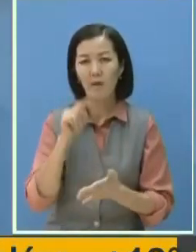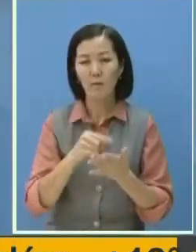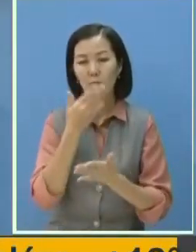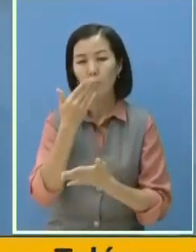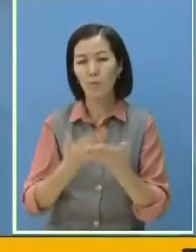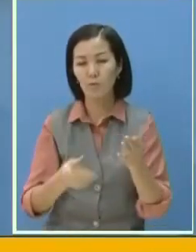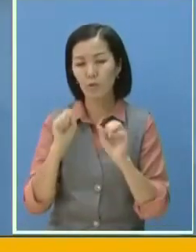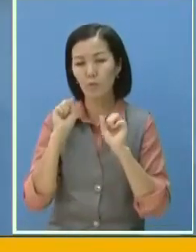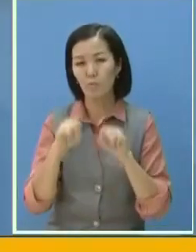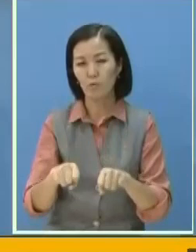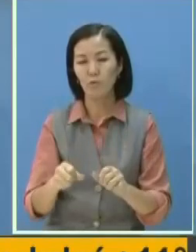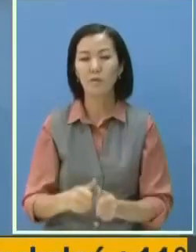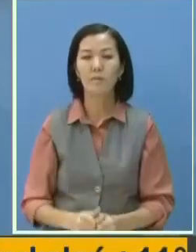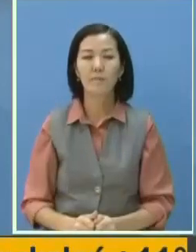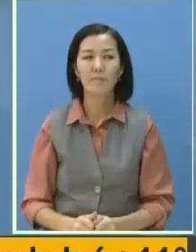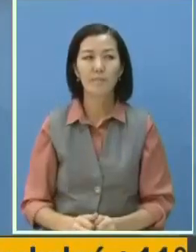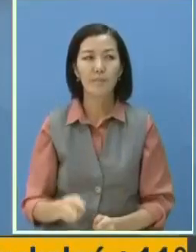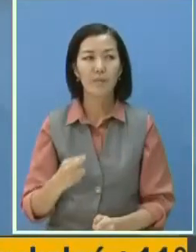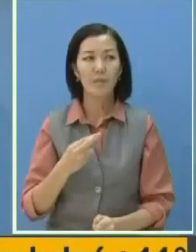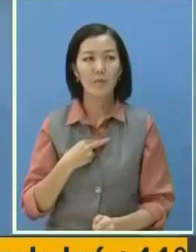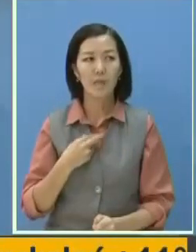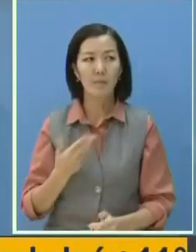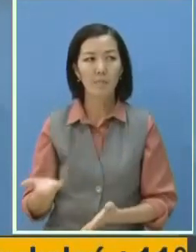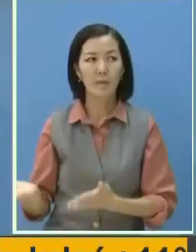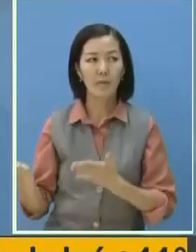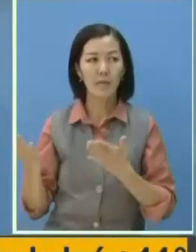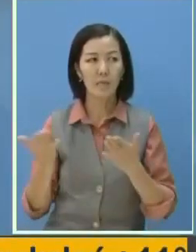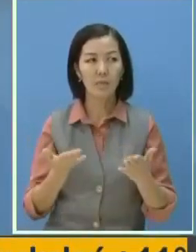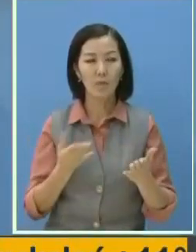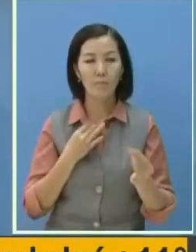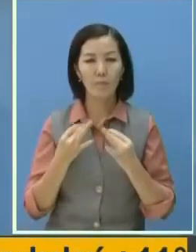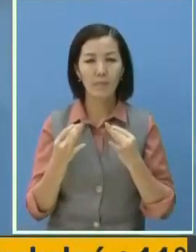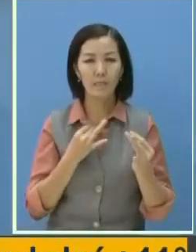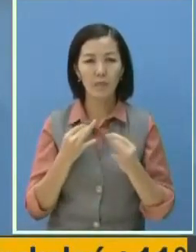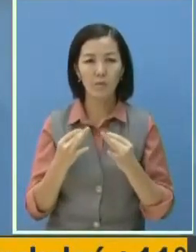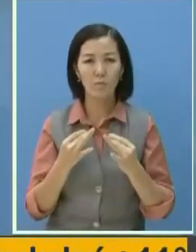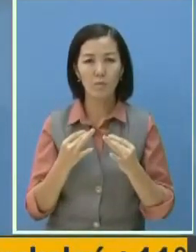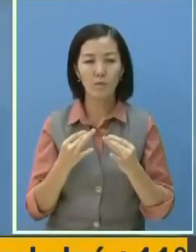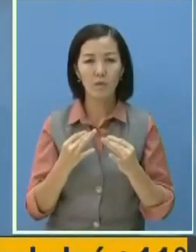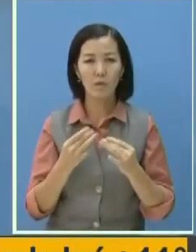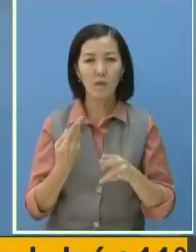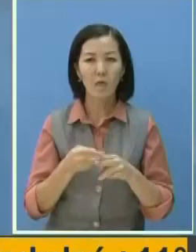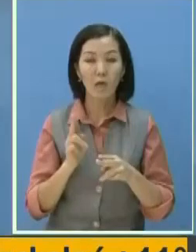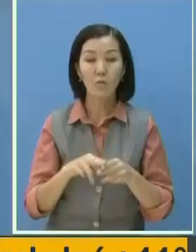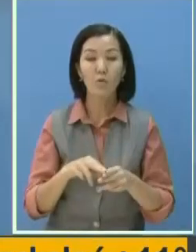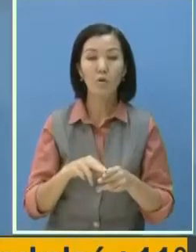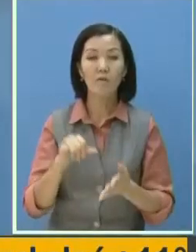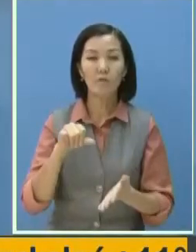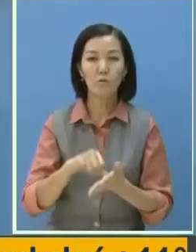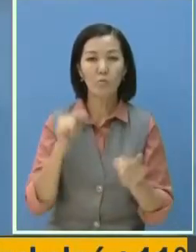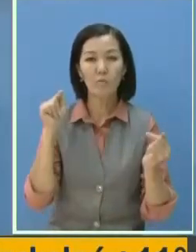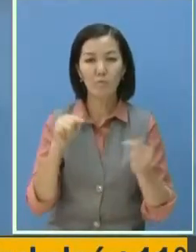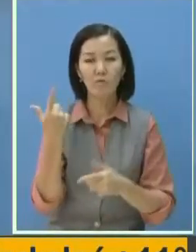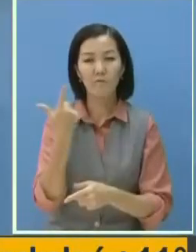вопросы компетентному человеку. Я приглашаю сейчас принять беседу именно тех людей, которые выступают против вакцинации. У вас